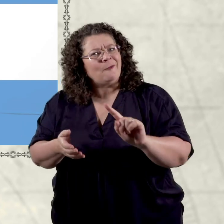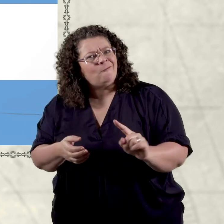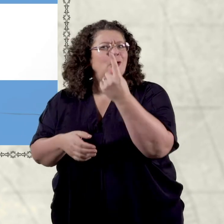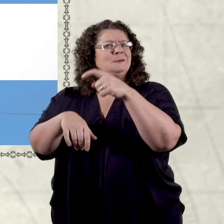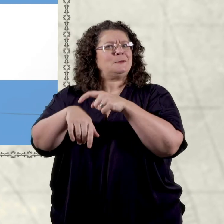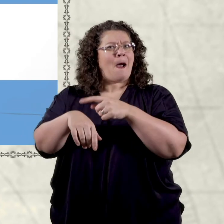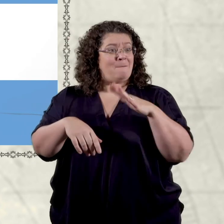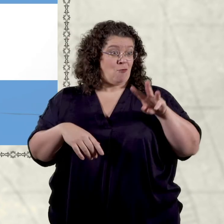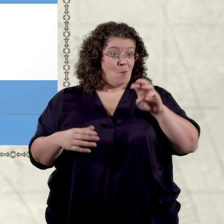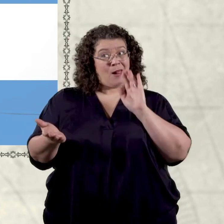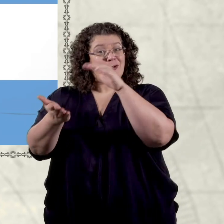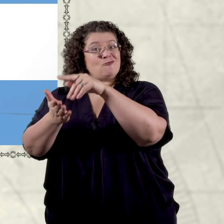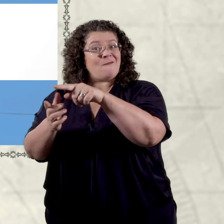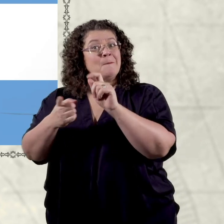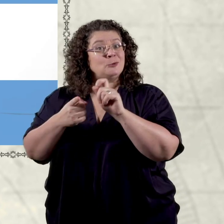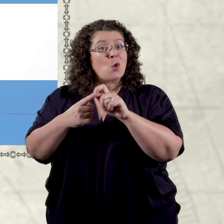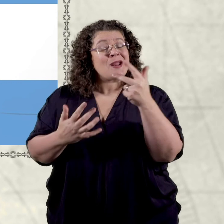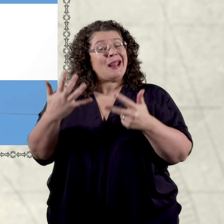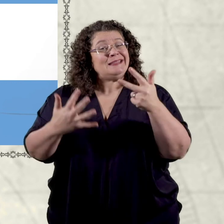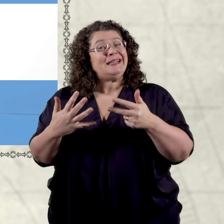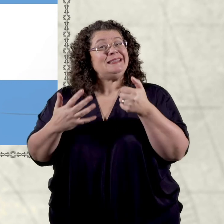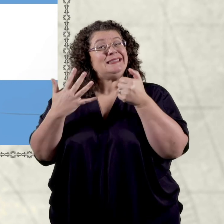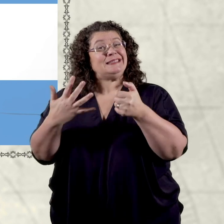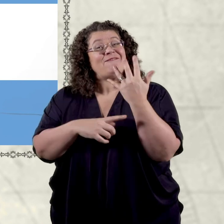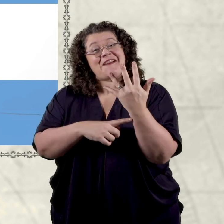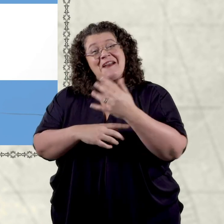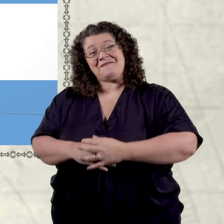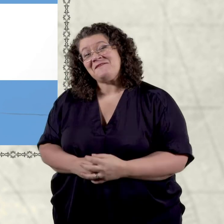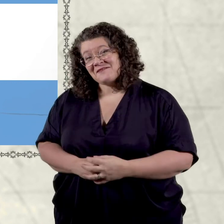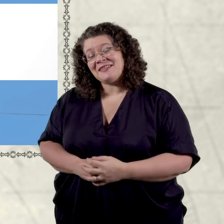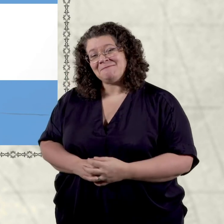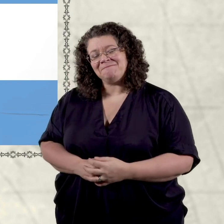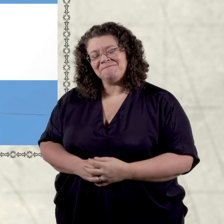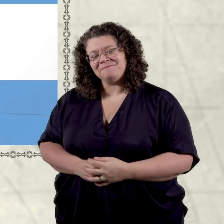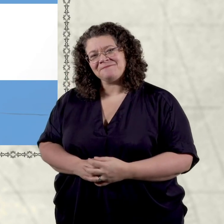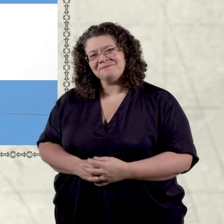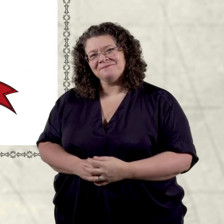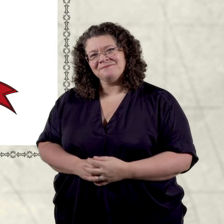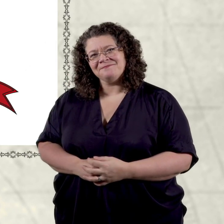fel William Jones aeth drosodd o Gymru i Patagonia yn 1865.